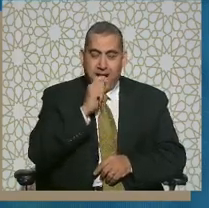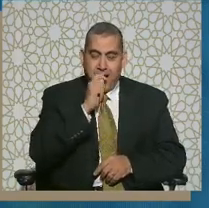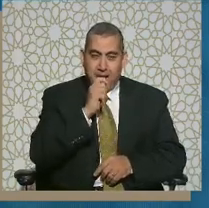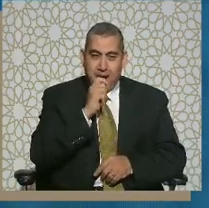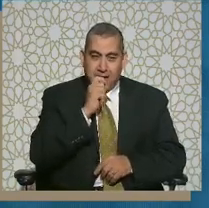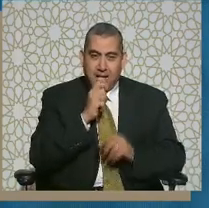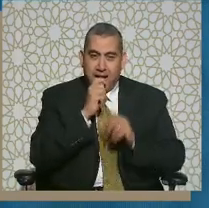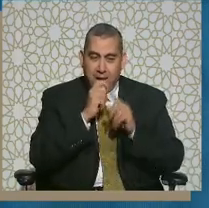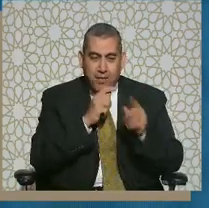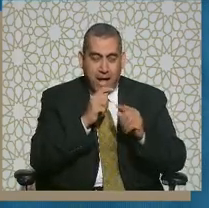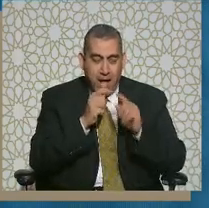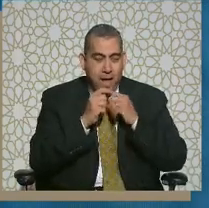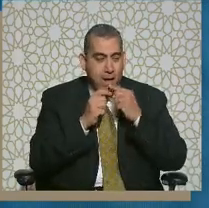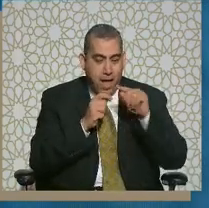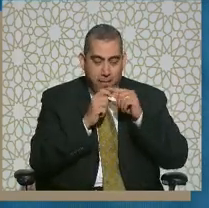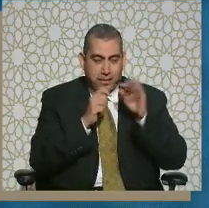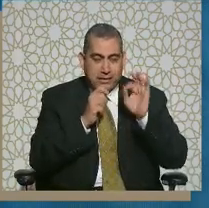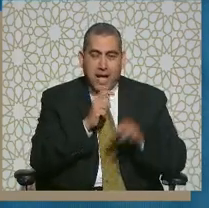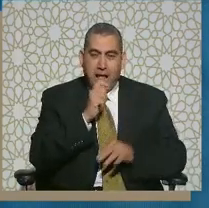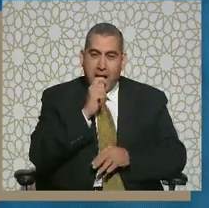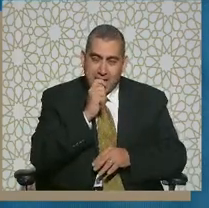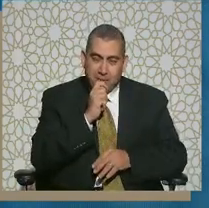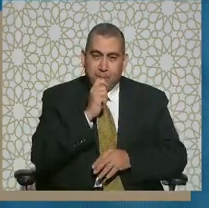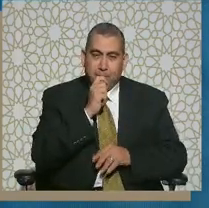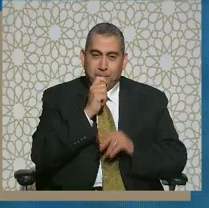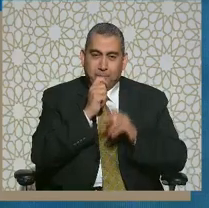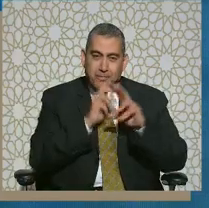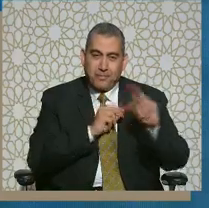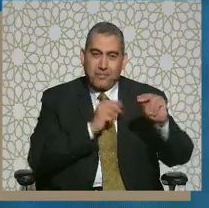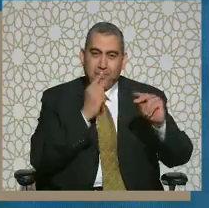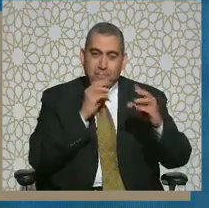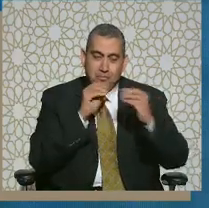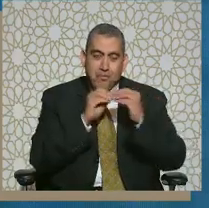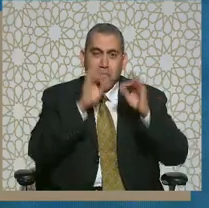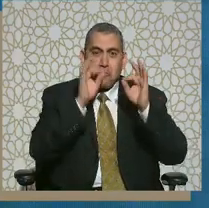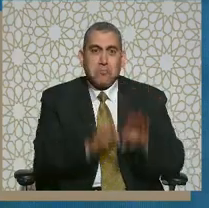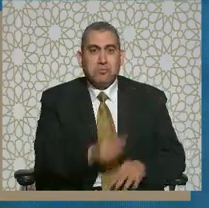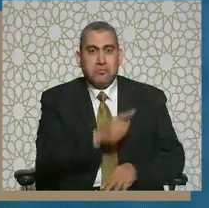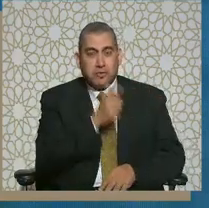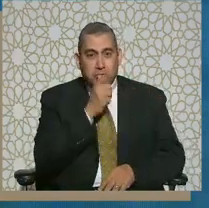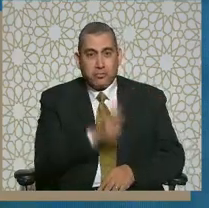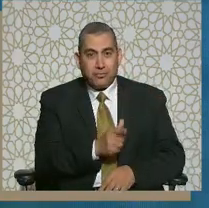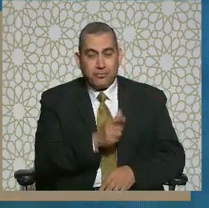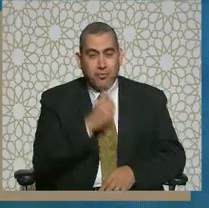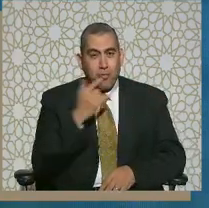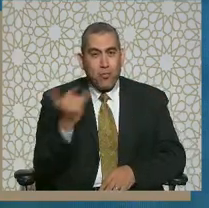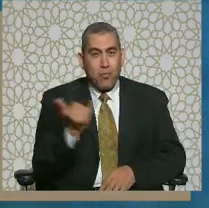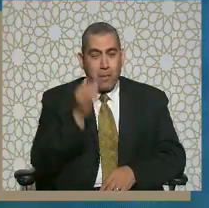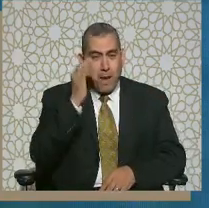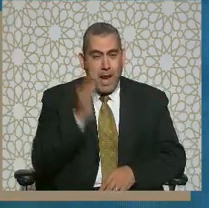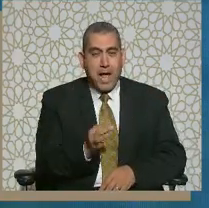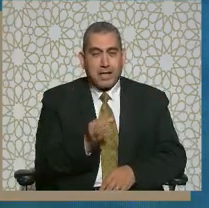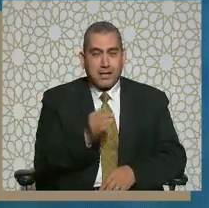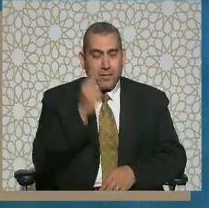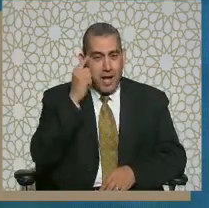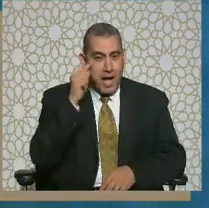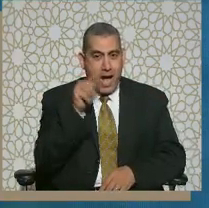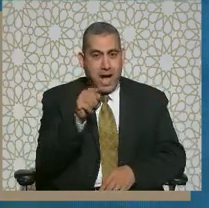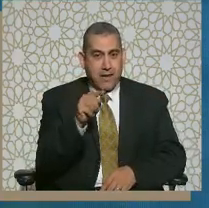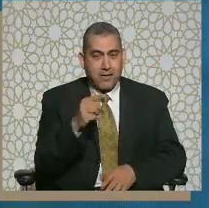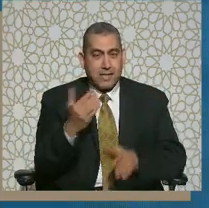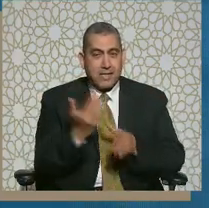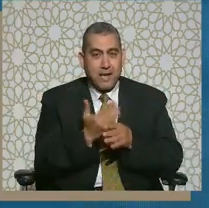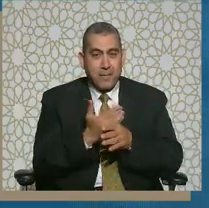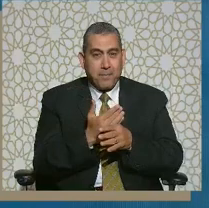الموضع الذي اكلت منه السيده عائشه اللحم ده مهم جدا ان احنا نعرف ده ان